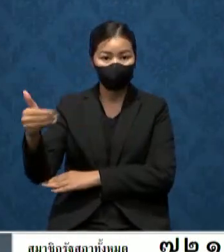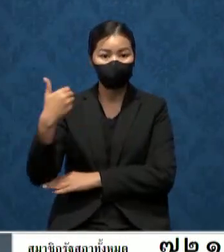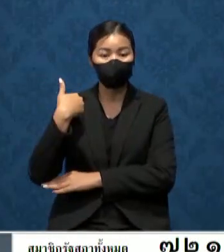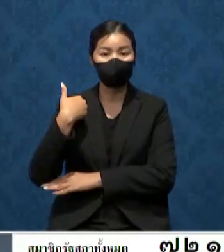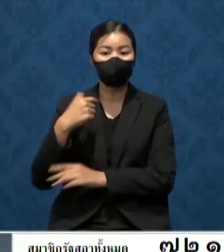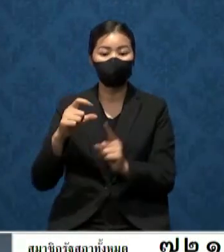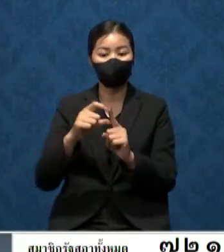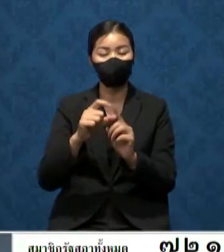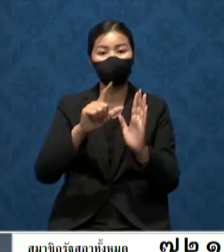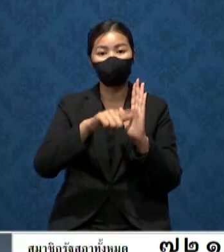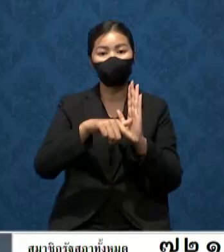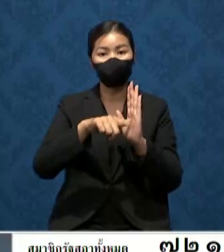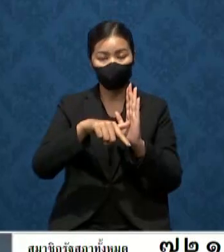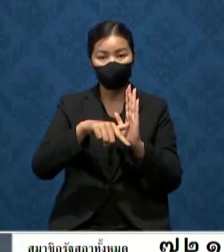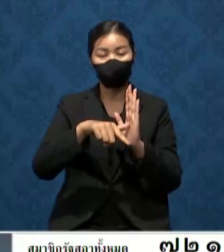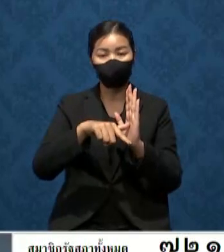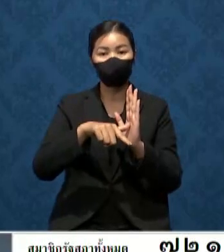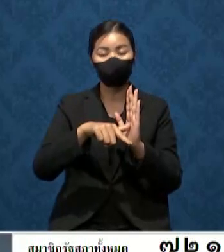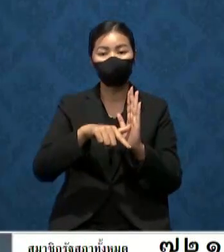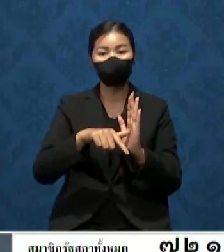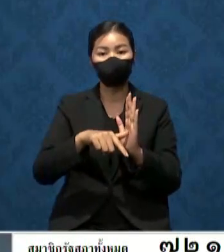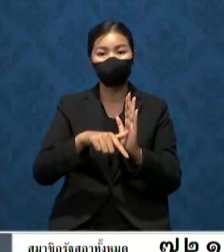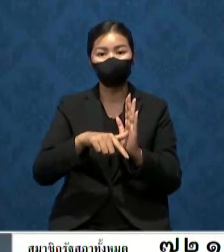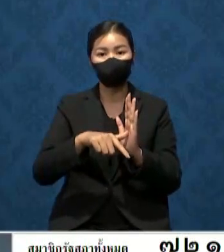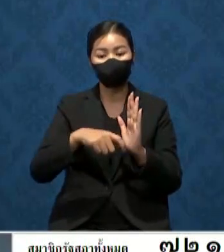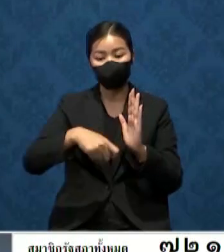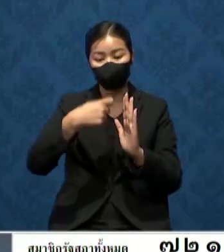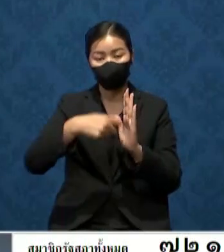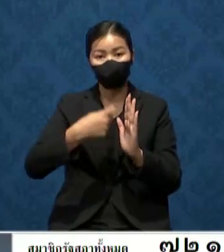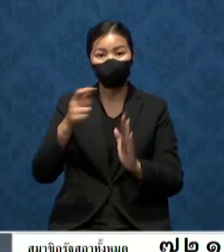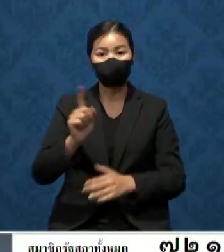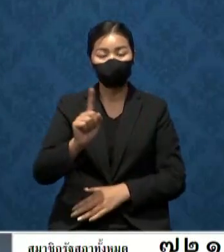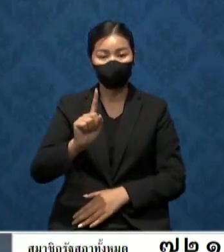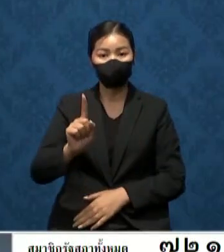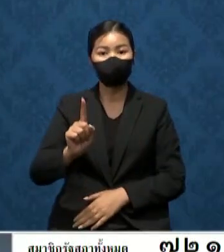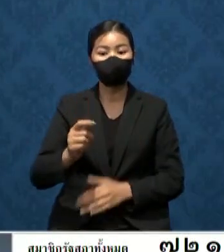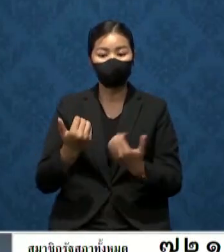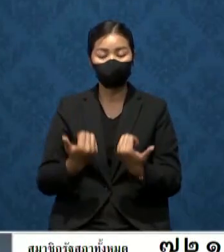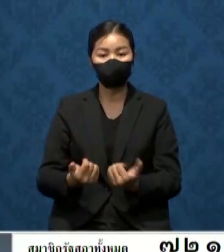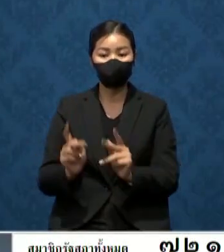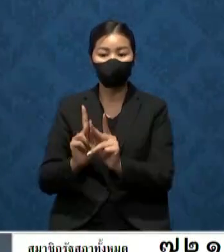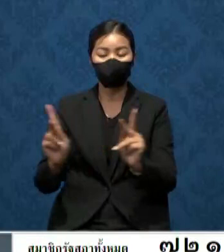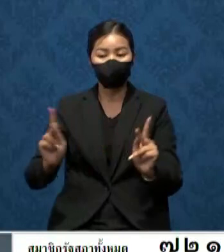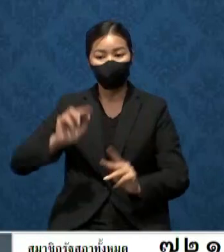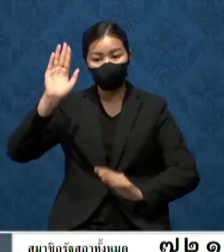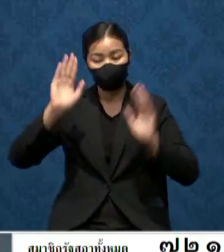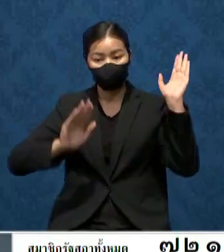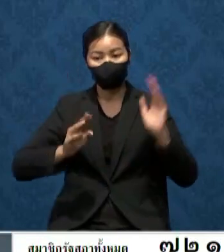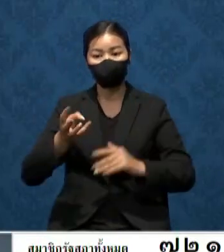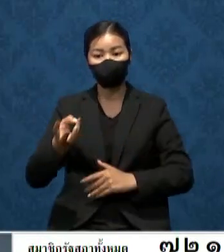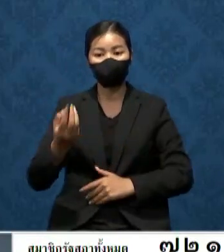เลขาธิการเนื่องจากว่ากรรมาธิการเสียงข้างน้อยได้แพ้โหวตในมติไปแล้ว